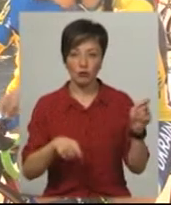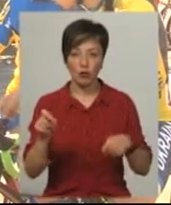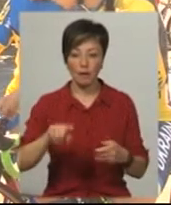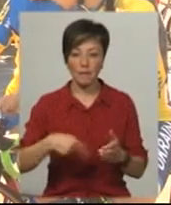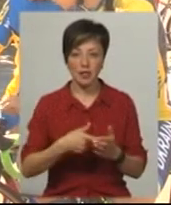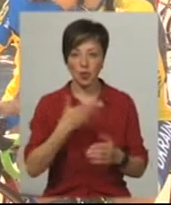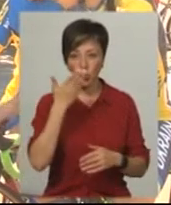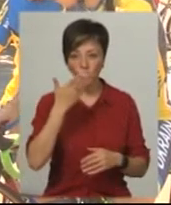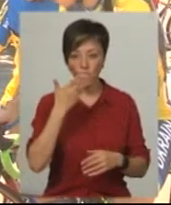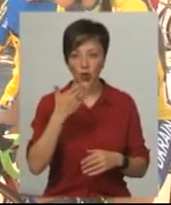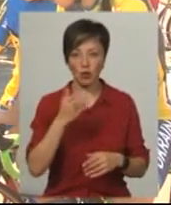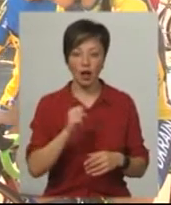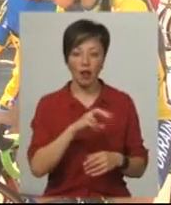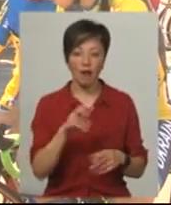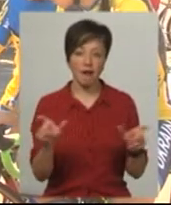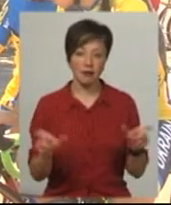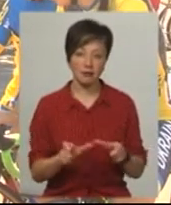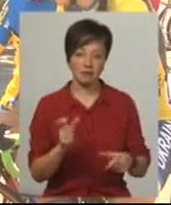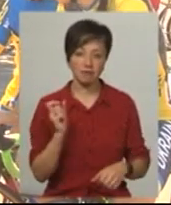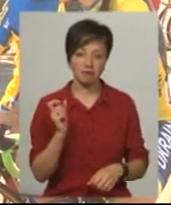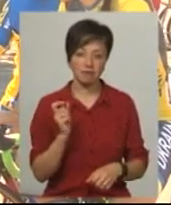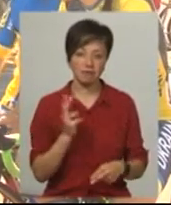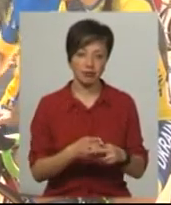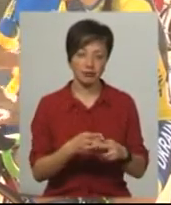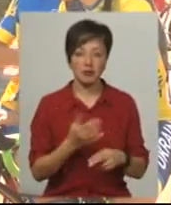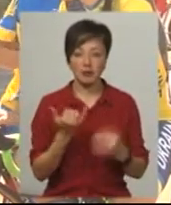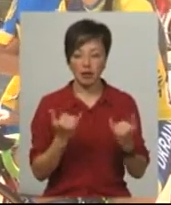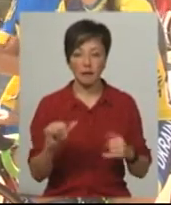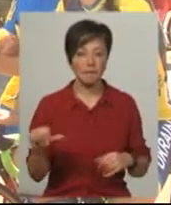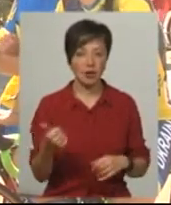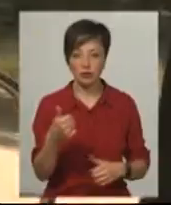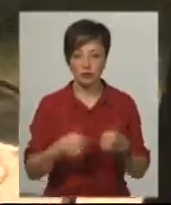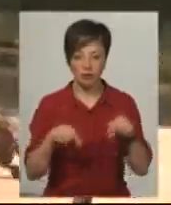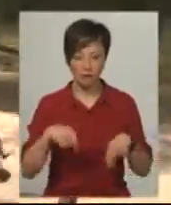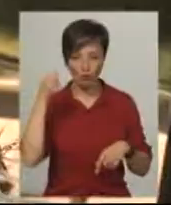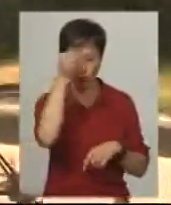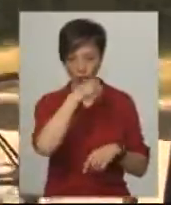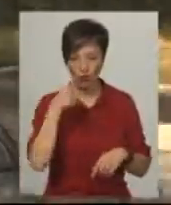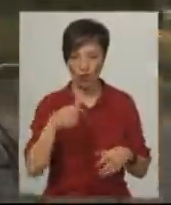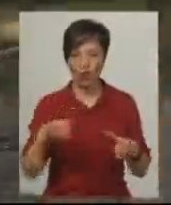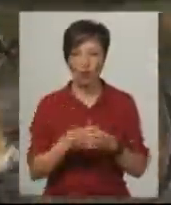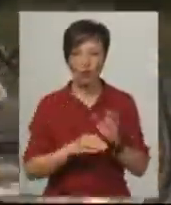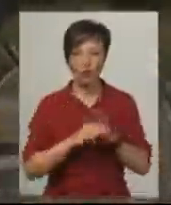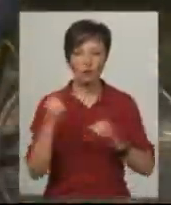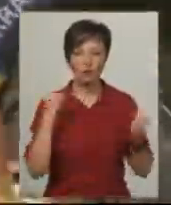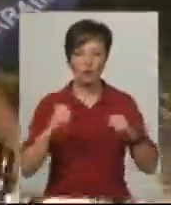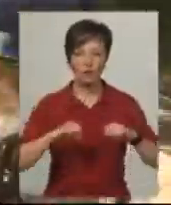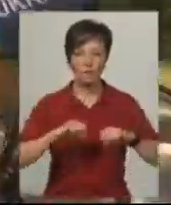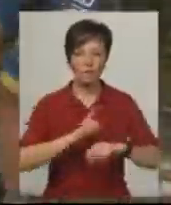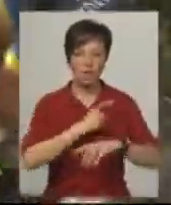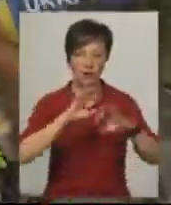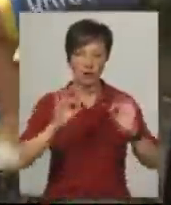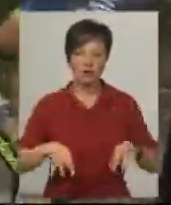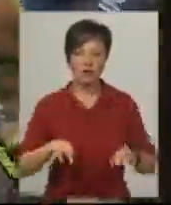місті Ужгород, але карантин завадив, так що зараз у нас будуть перші змагання у цьому році. У групах вищої спортивної майстерності, як